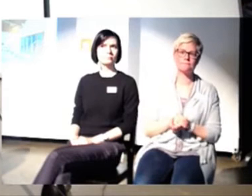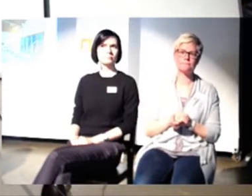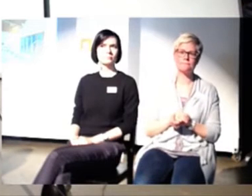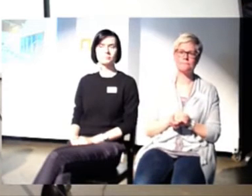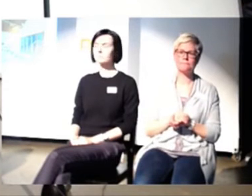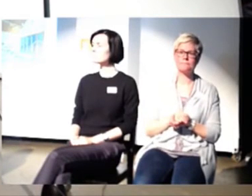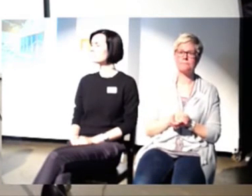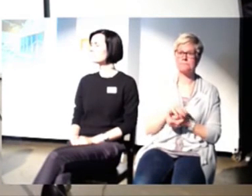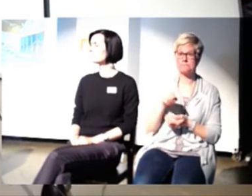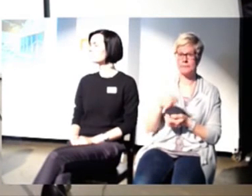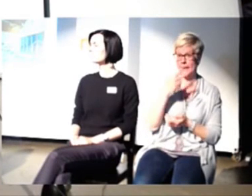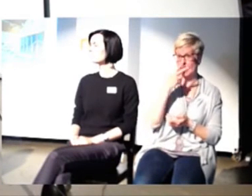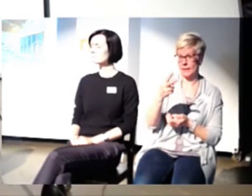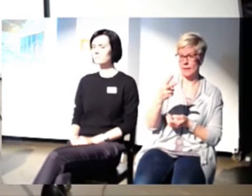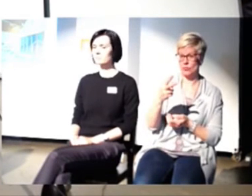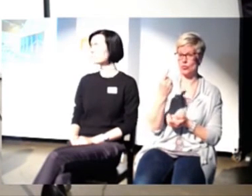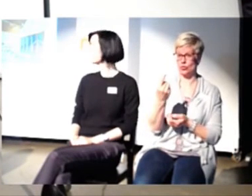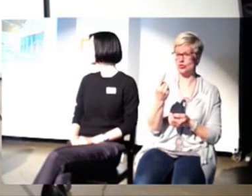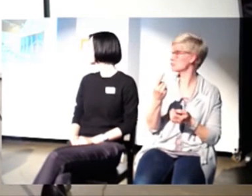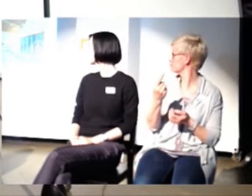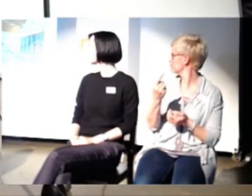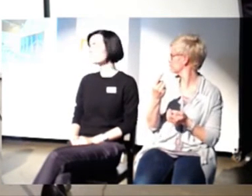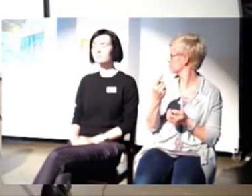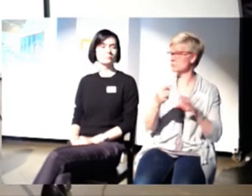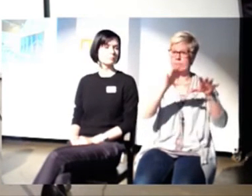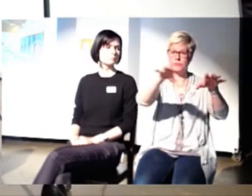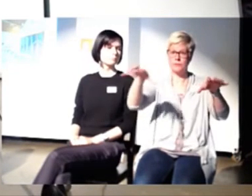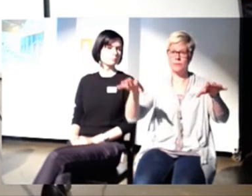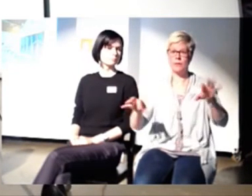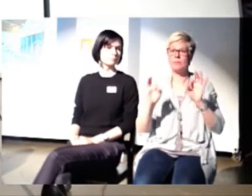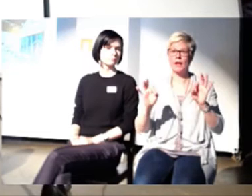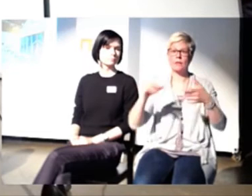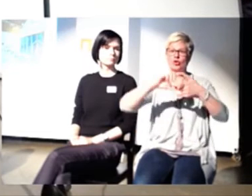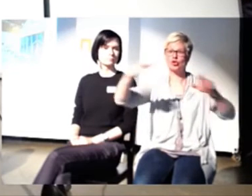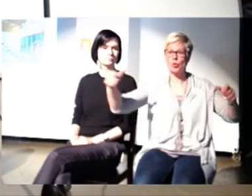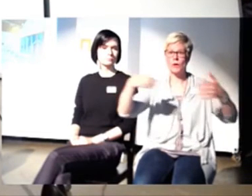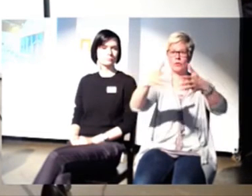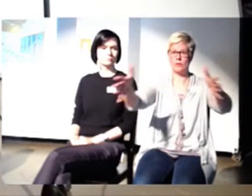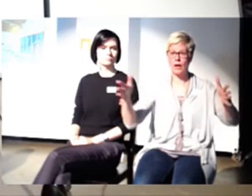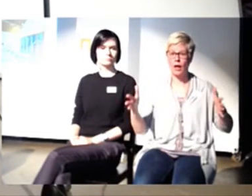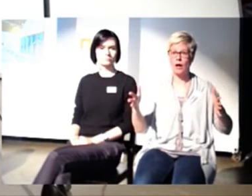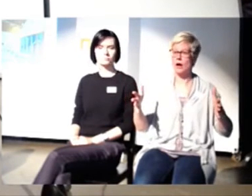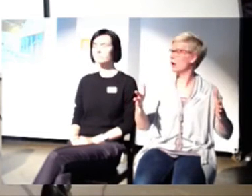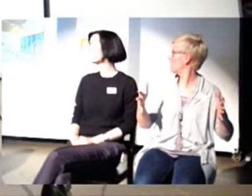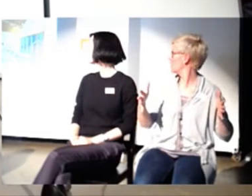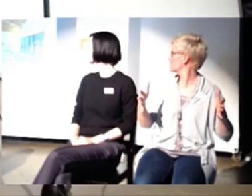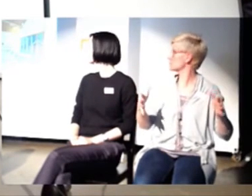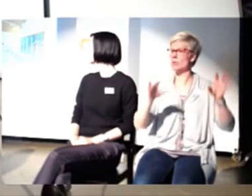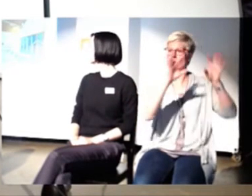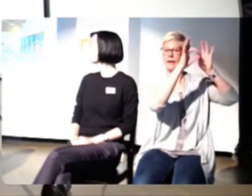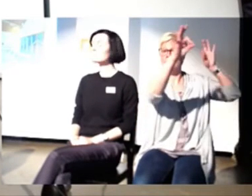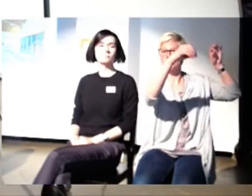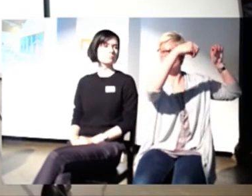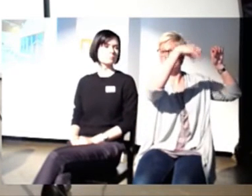Ja tässä näkyy yksi interiöörin näistä tilavista studiotiloista, niissä on todellakin siis valokiskot ja korkeat katot